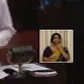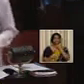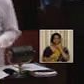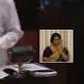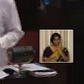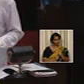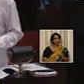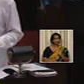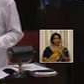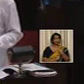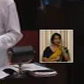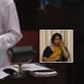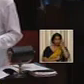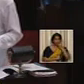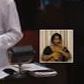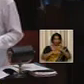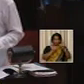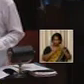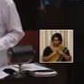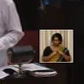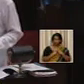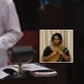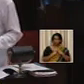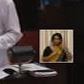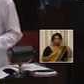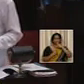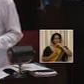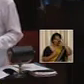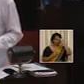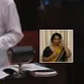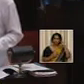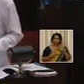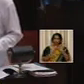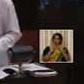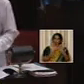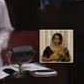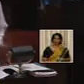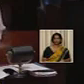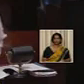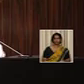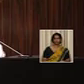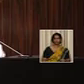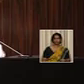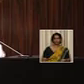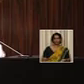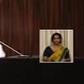කරනවා මට මේ අදහස් ඉදිරිපත් කරන්නට අවස්ථාව ලබා දීම ගැන නියෝජ්‍ය කතානායකතුමාට මගේ ස්තුතිය පුදවමි